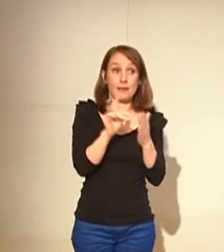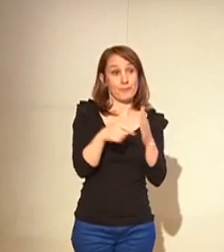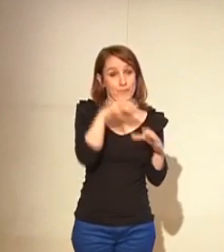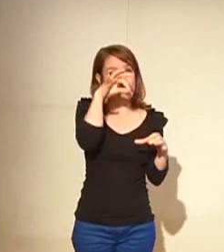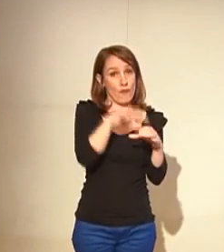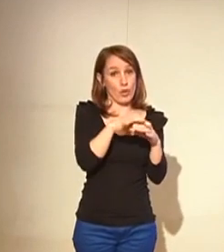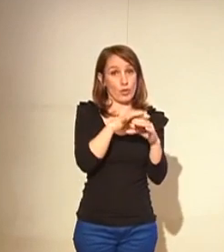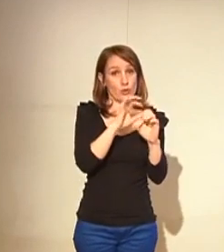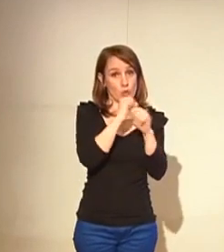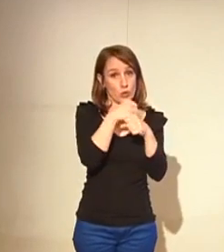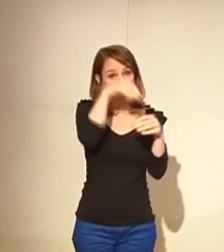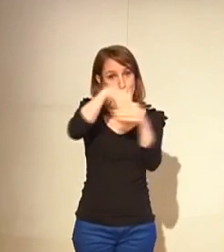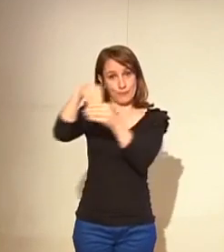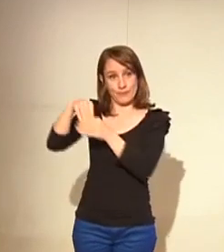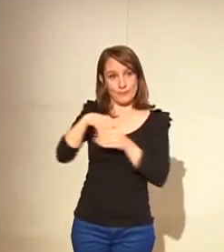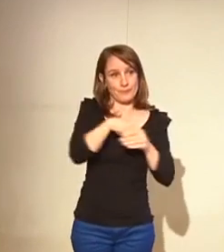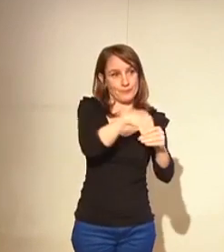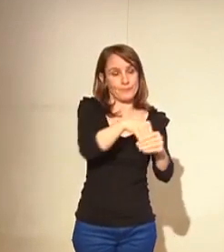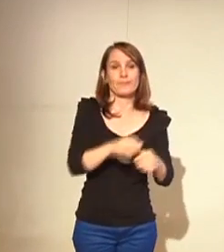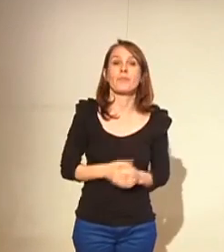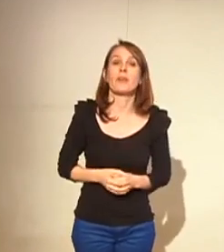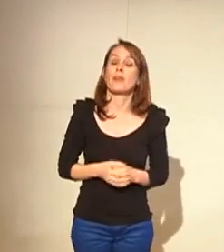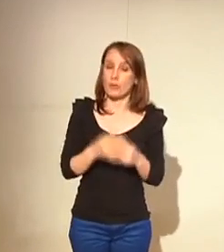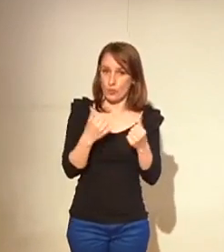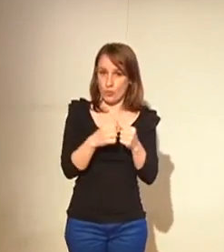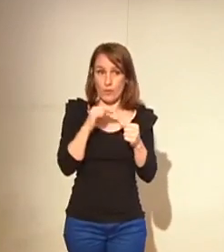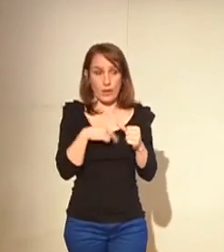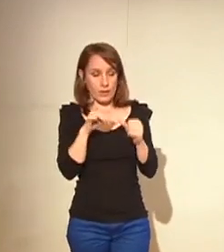secret nous avons à